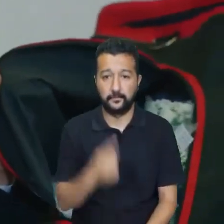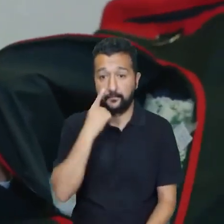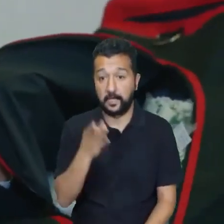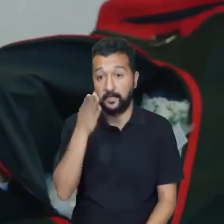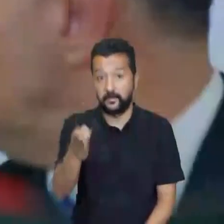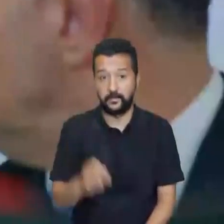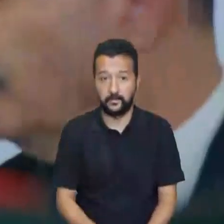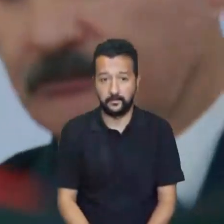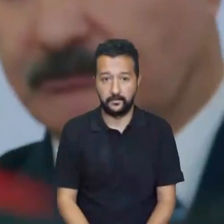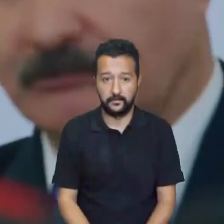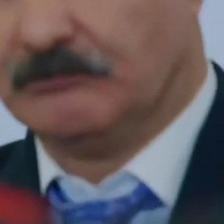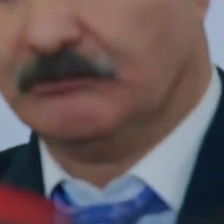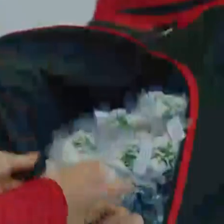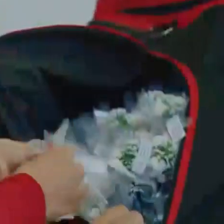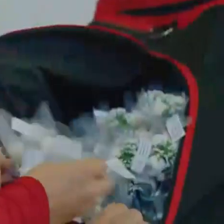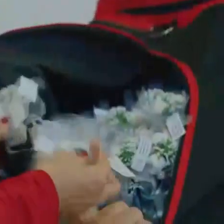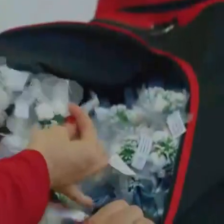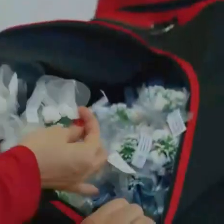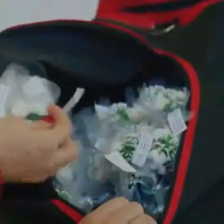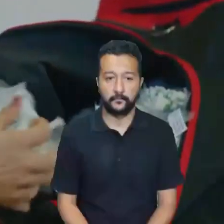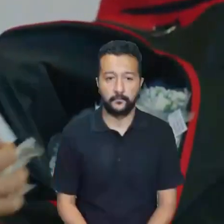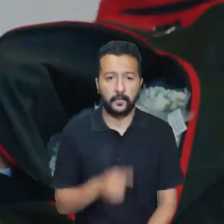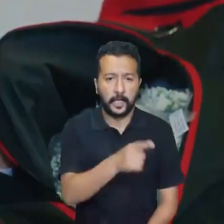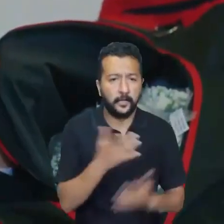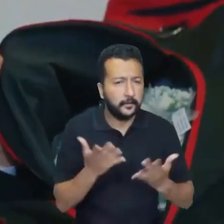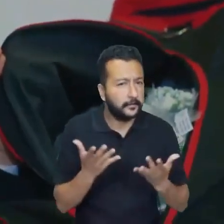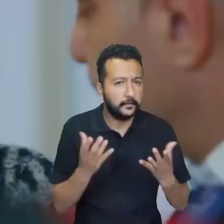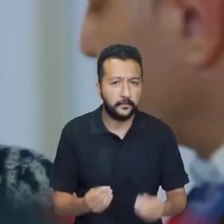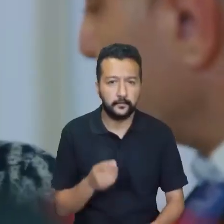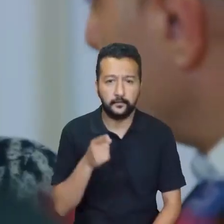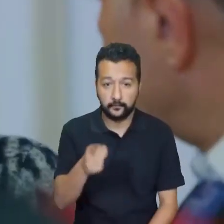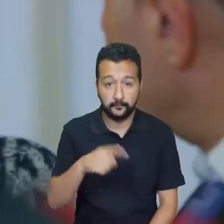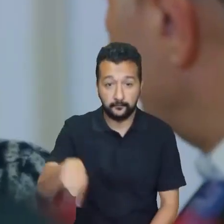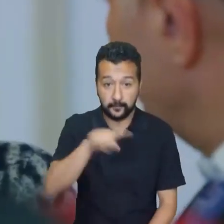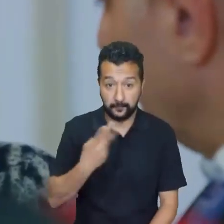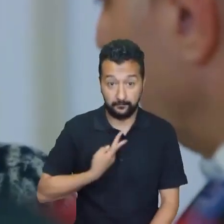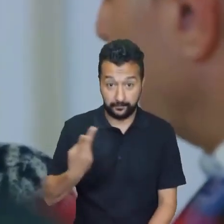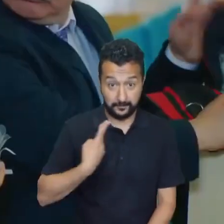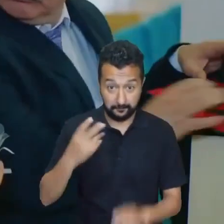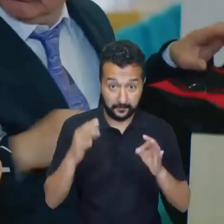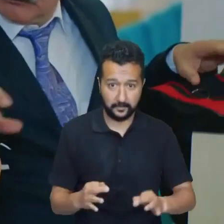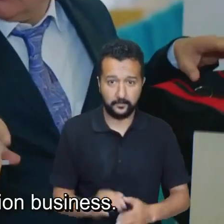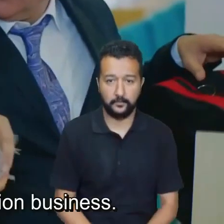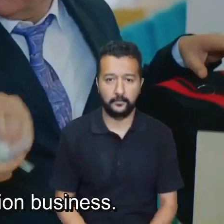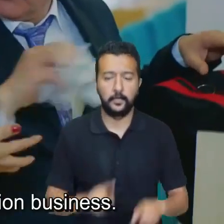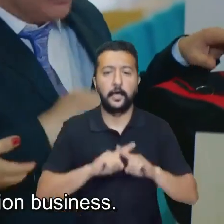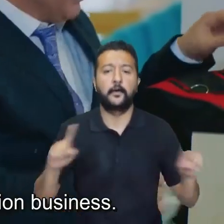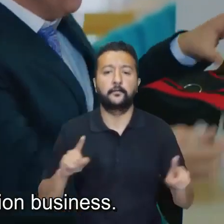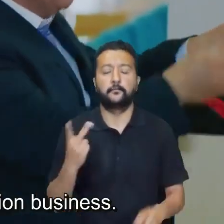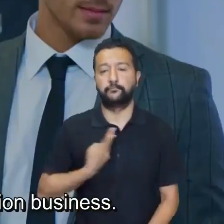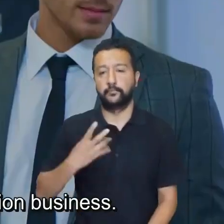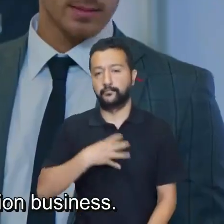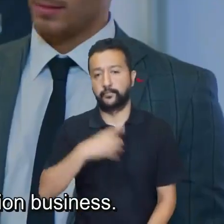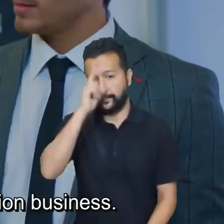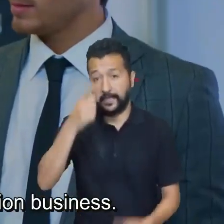Bak. İçi nikah şekerleri dolu. Nasıl yani? Bunlar bizim mi? Hayır,